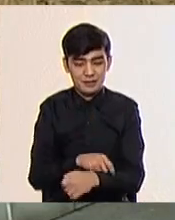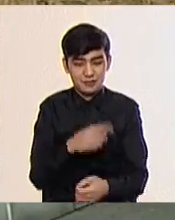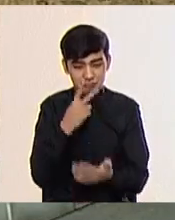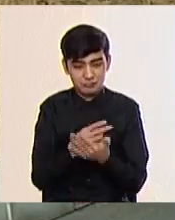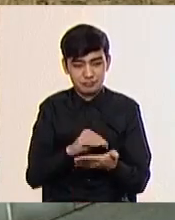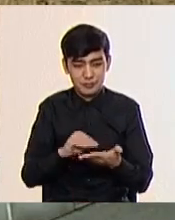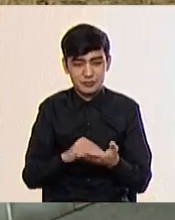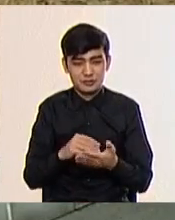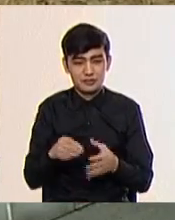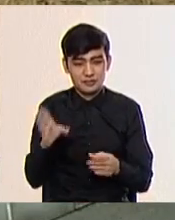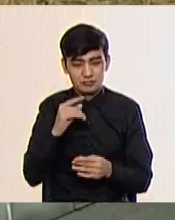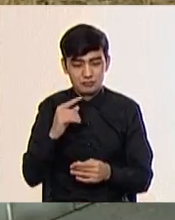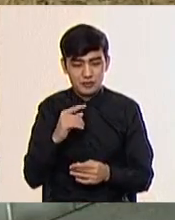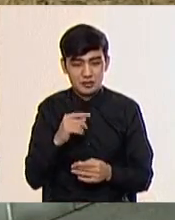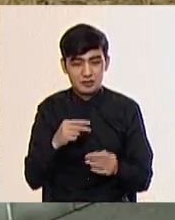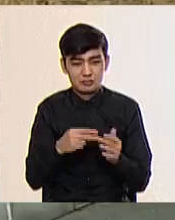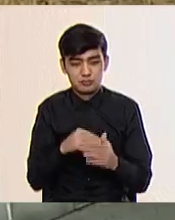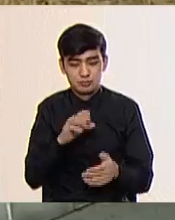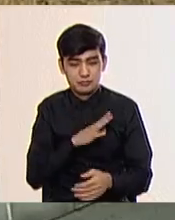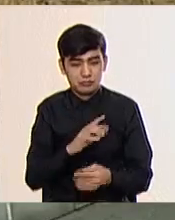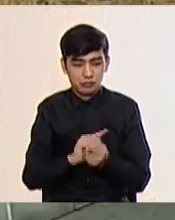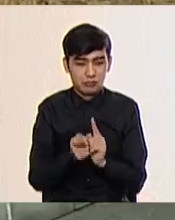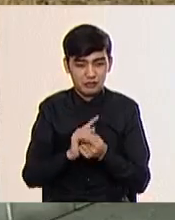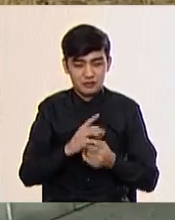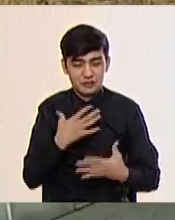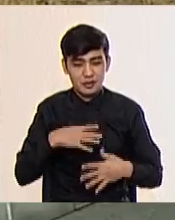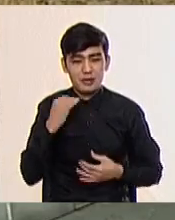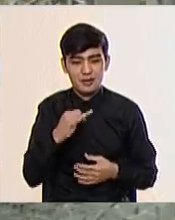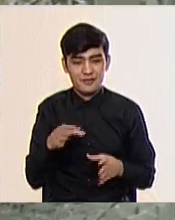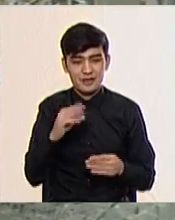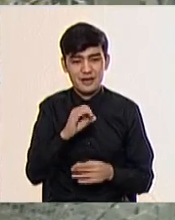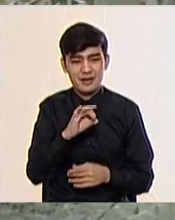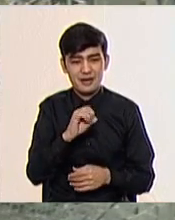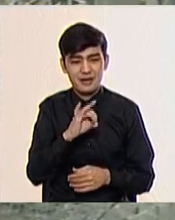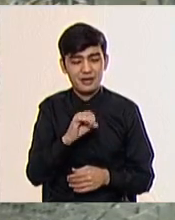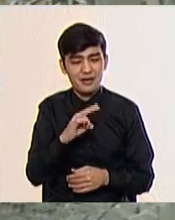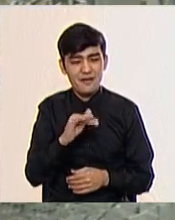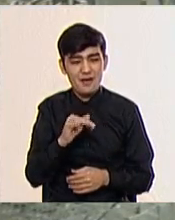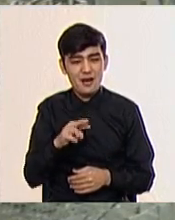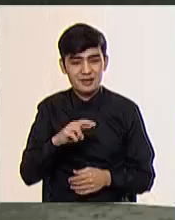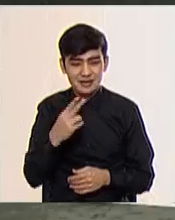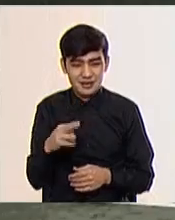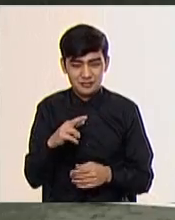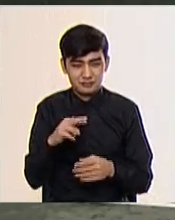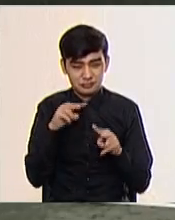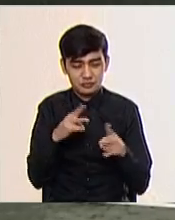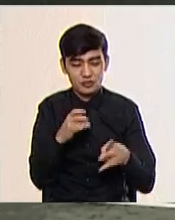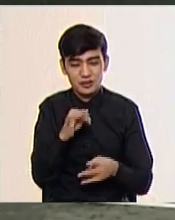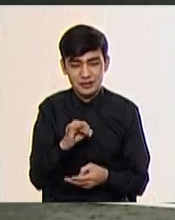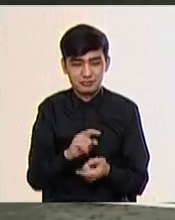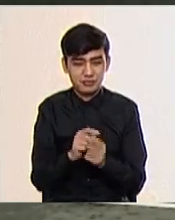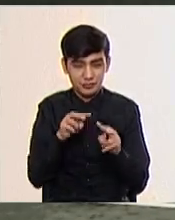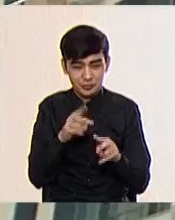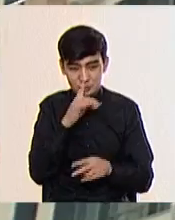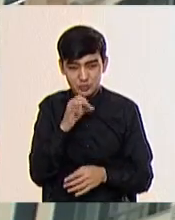это было все в разумных пределах. Но, естественно, учитывая инфляцию. Если некоторые считают, что регулирование цен необходимо, то